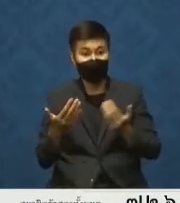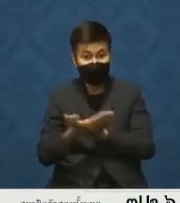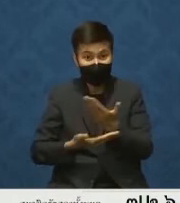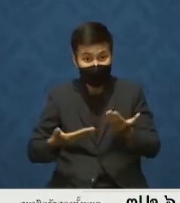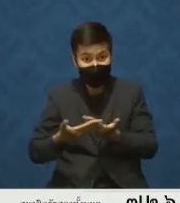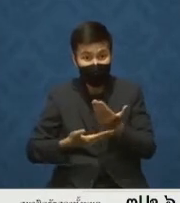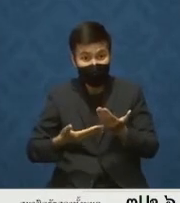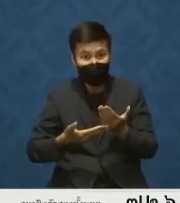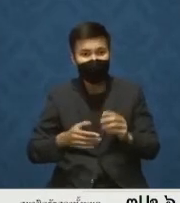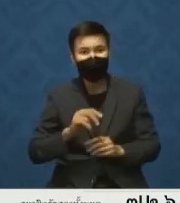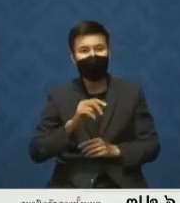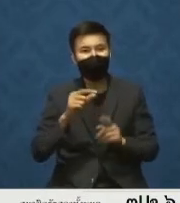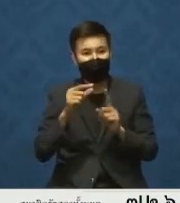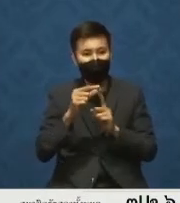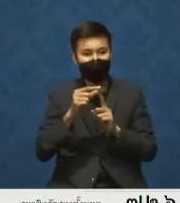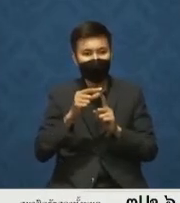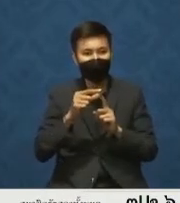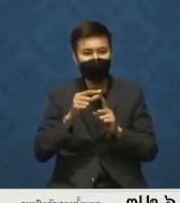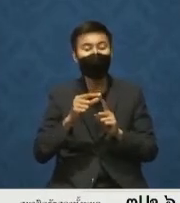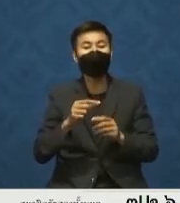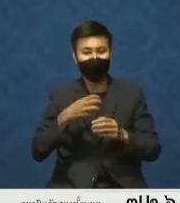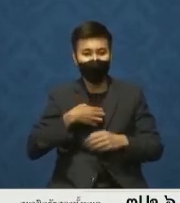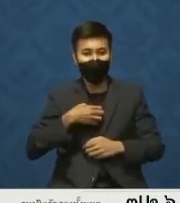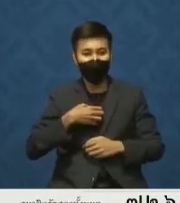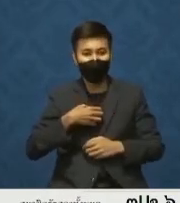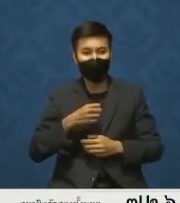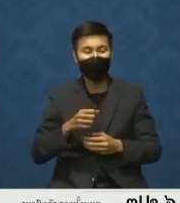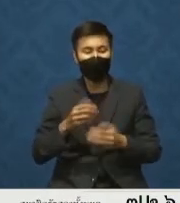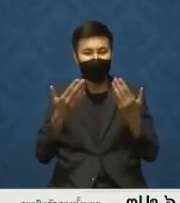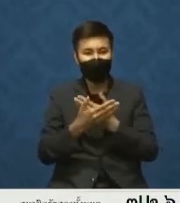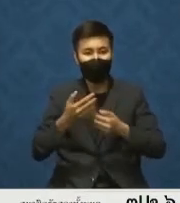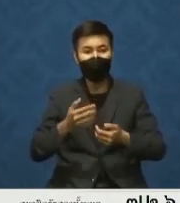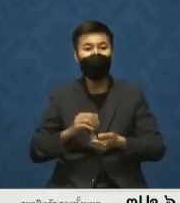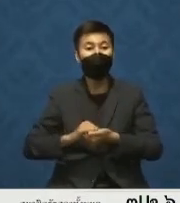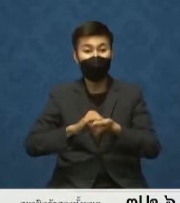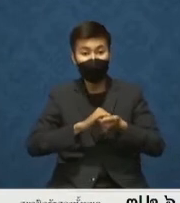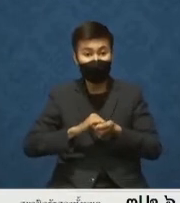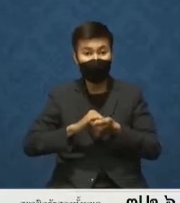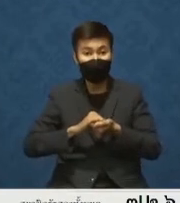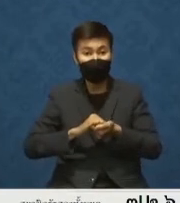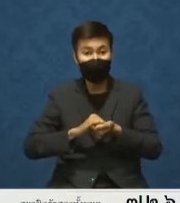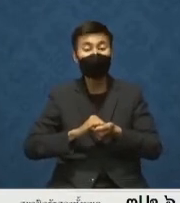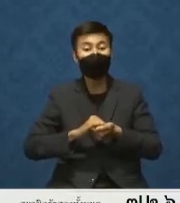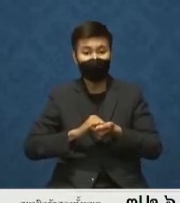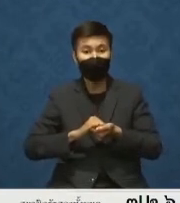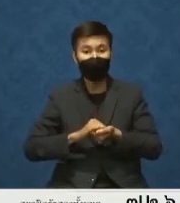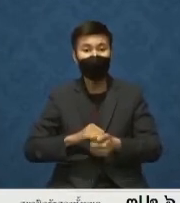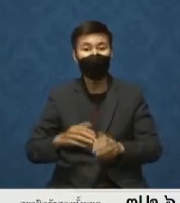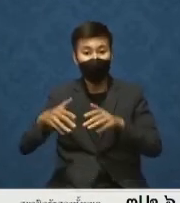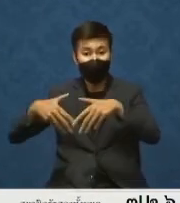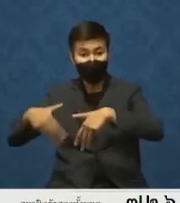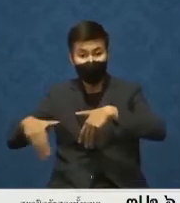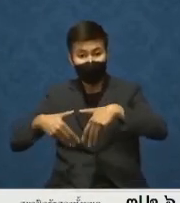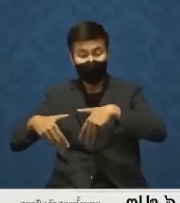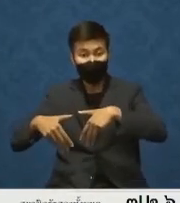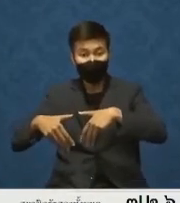นแล้อยากจะใช้คำที่เห็นความรวมมือของผู้จดการเลือกตั้งก็คอกะกะต่อกัความรวมมอขององคกรพกประชา